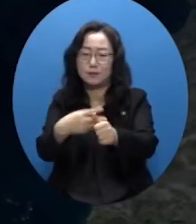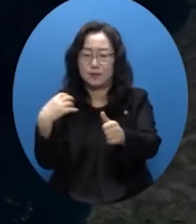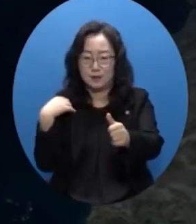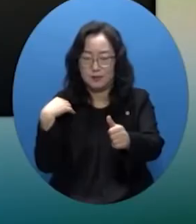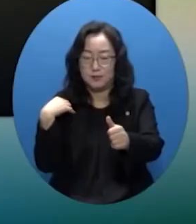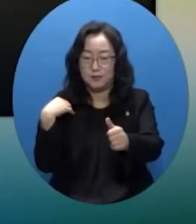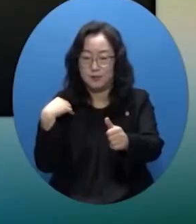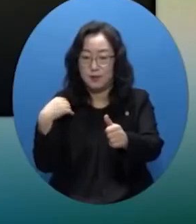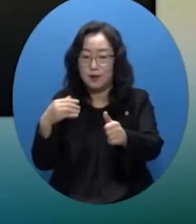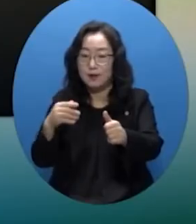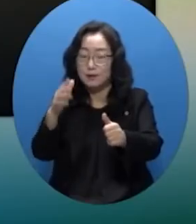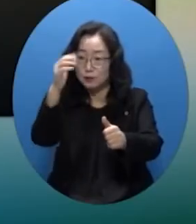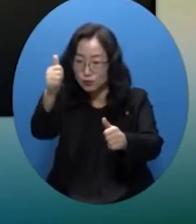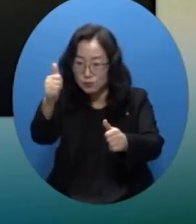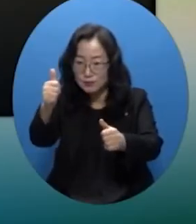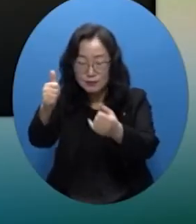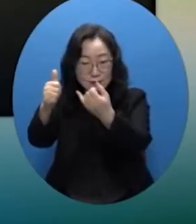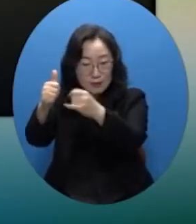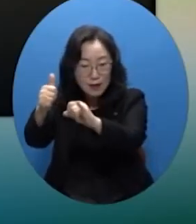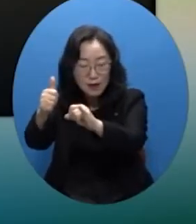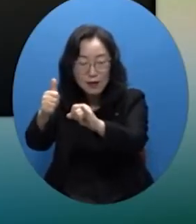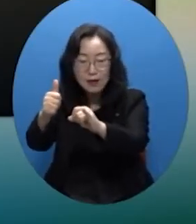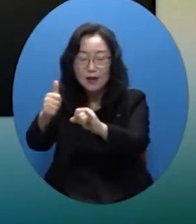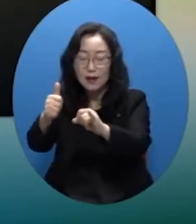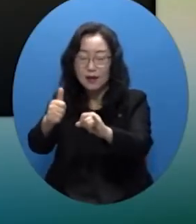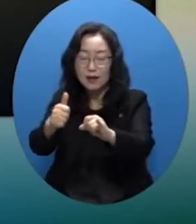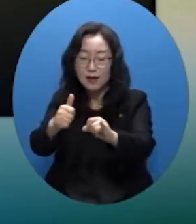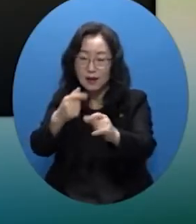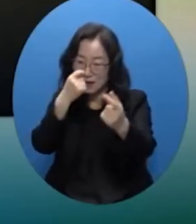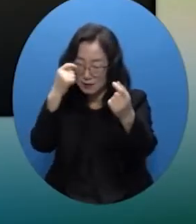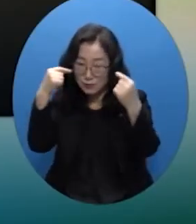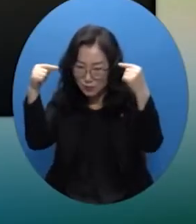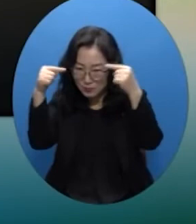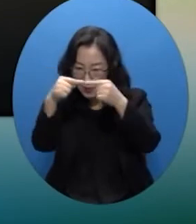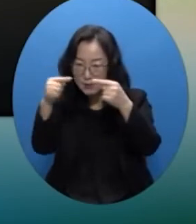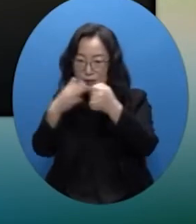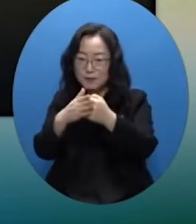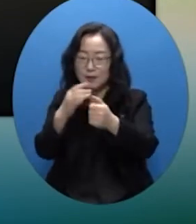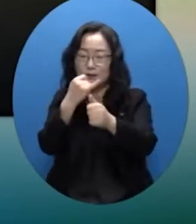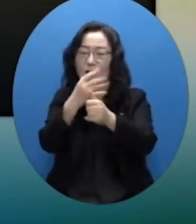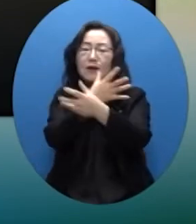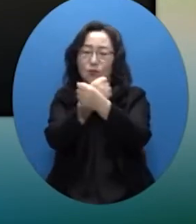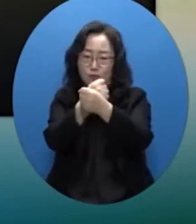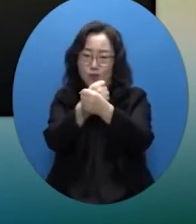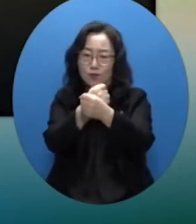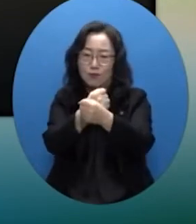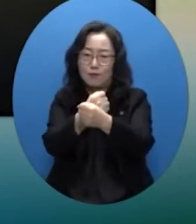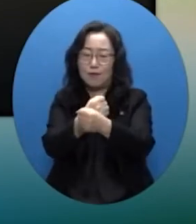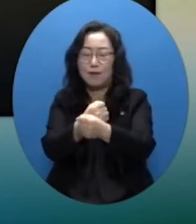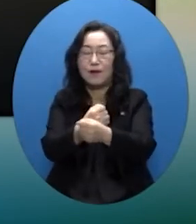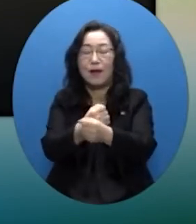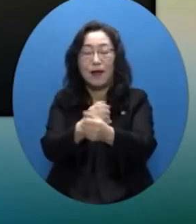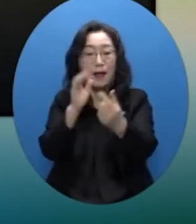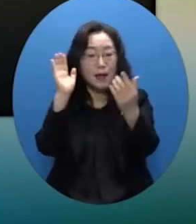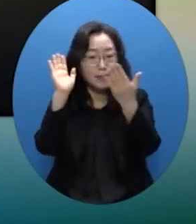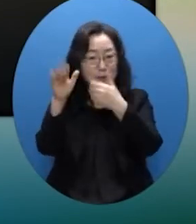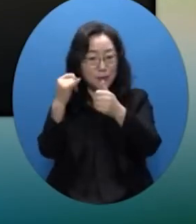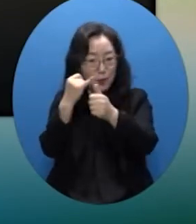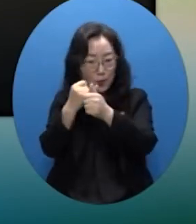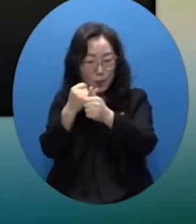5세와 연이 돼서 약혼을 하고 별로 하게 되었습니다